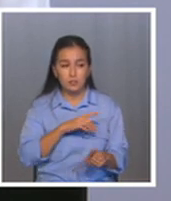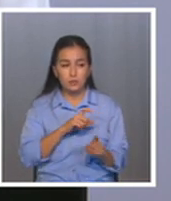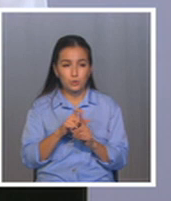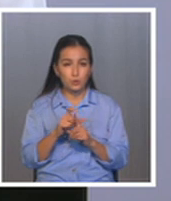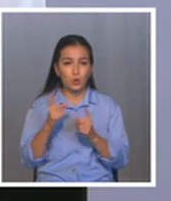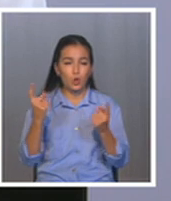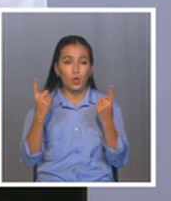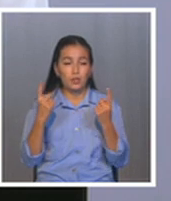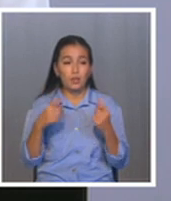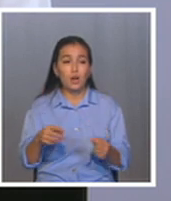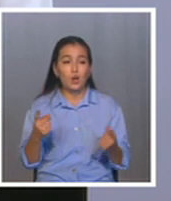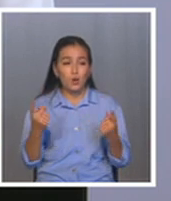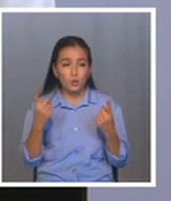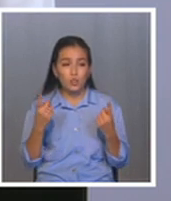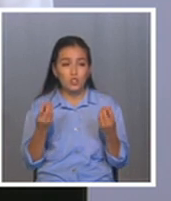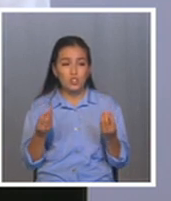Ұлы Жібек жолы